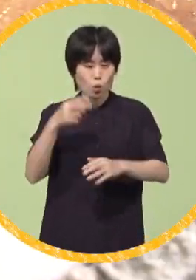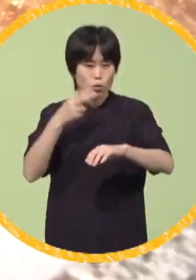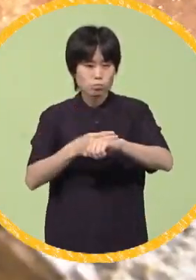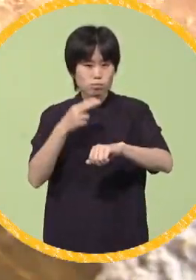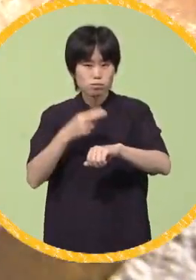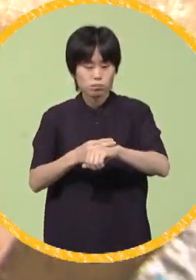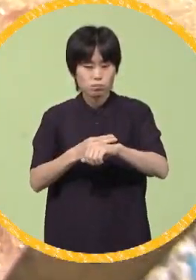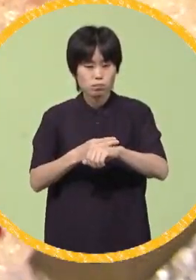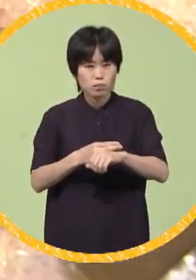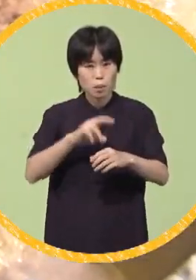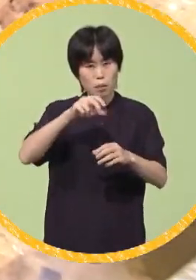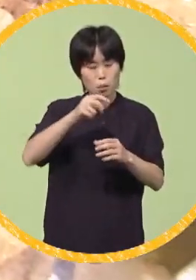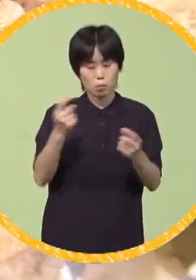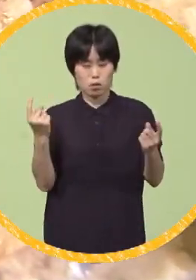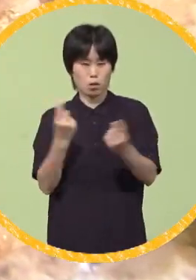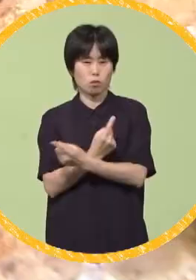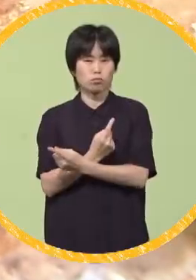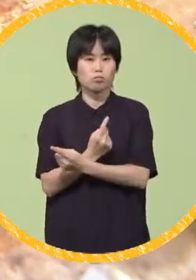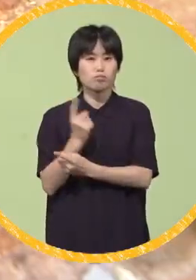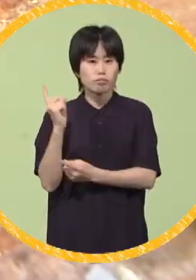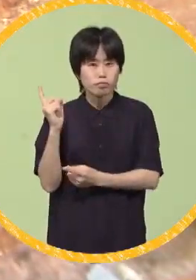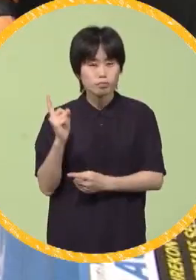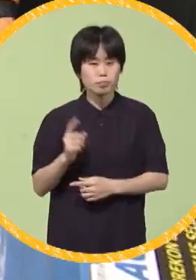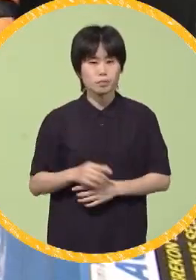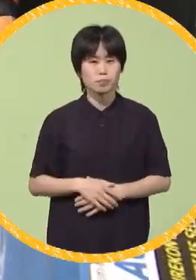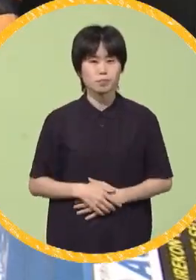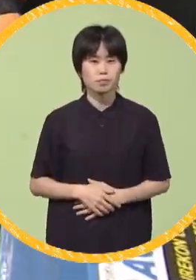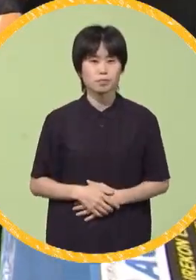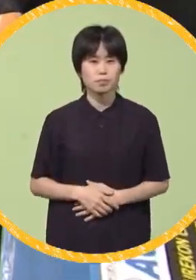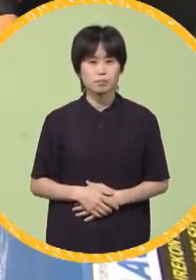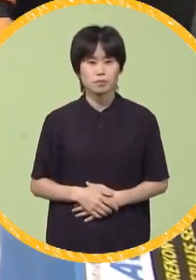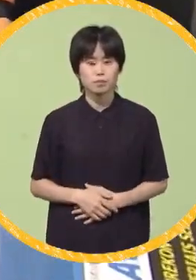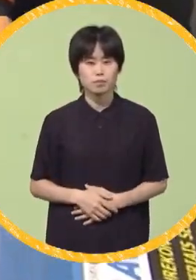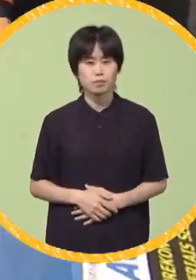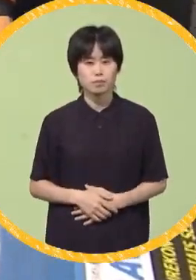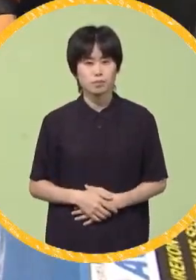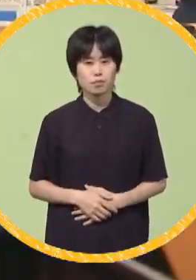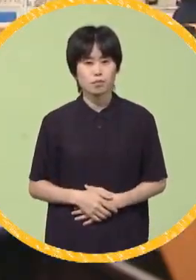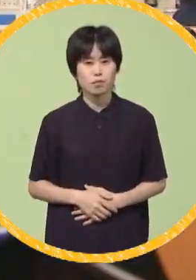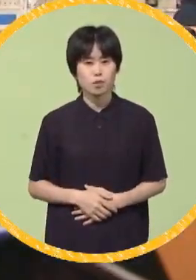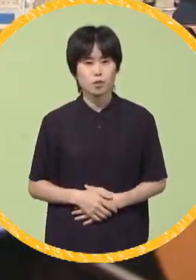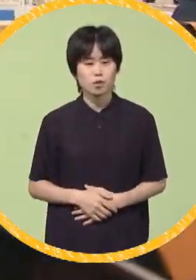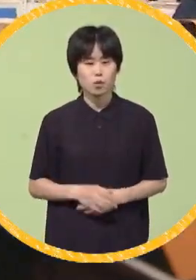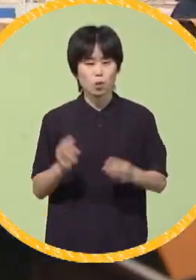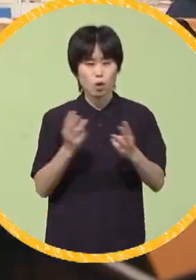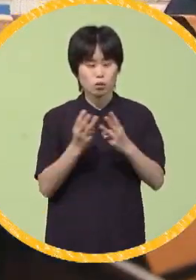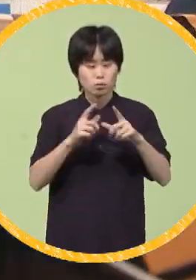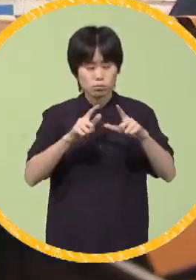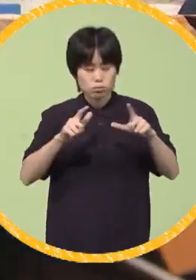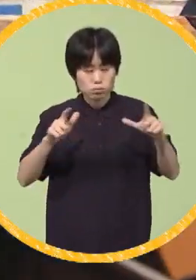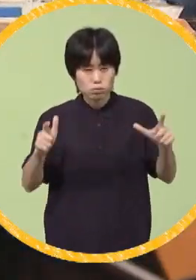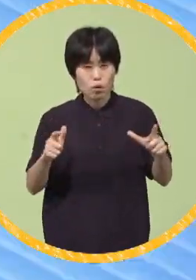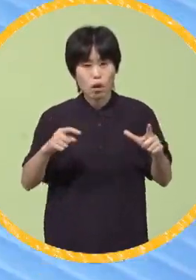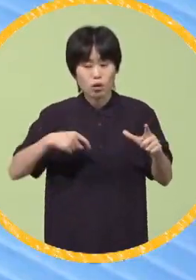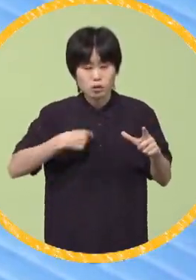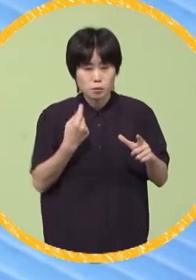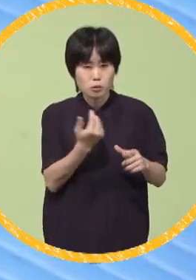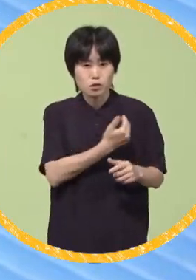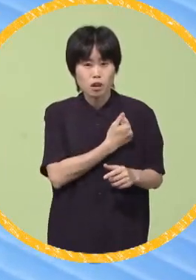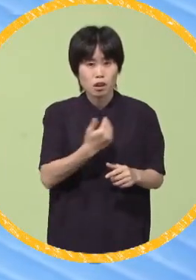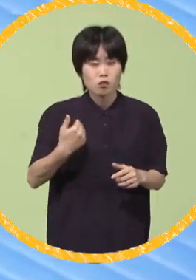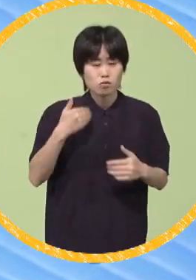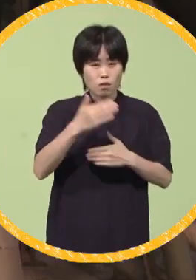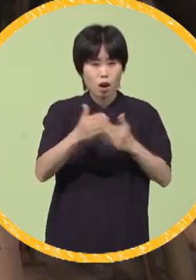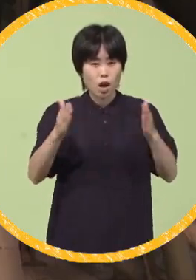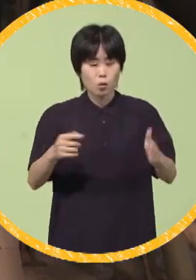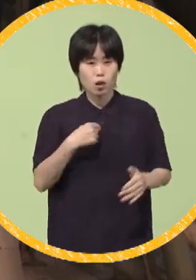でまたペットボトルに生まれ変わっていく。すごいですよね。 でもすごい量ですから、はい、あのやっぱり自分たちでできることはきちんとしなき